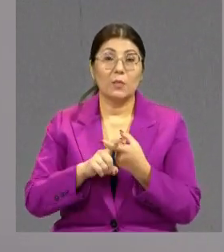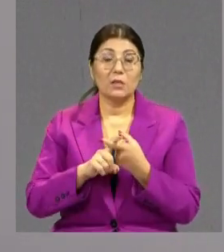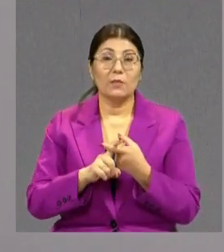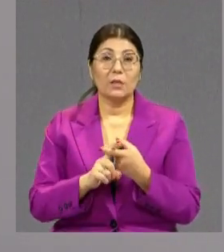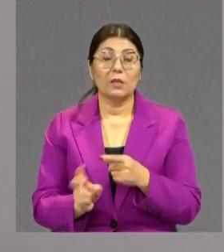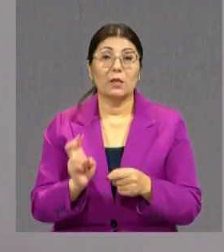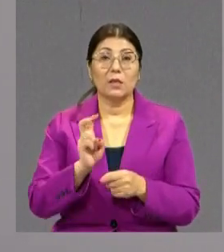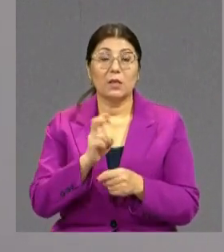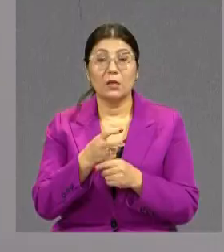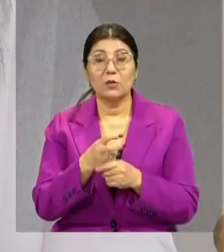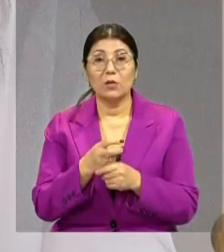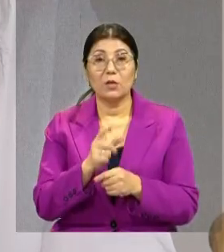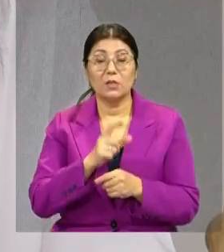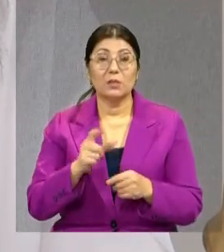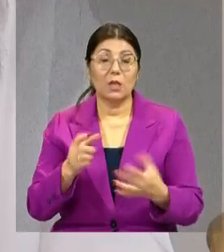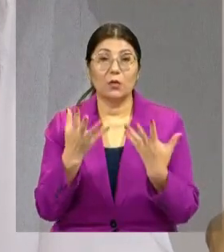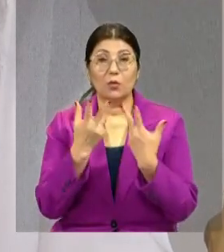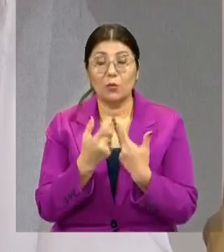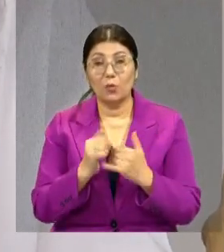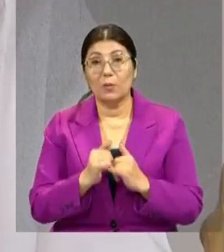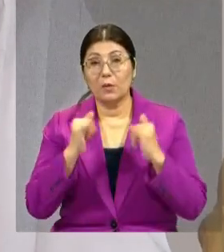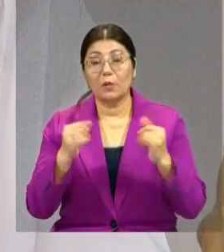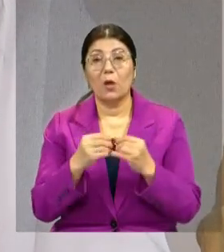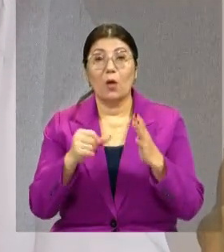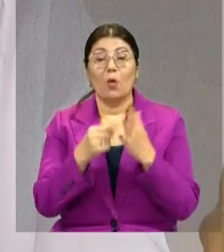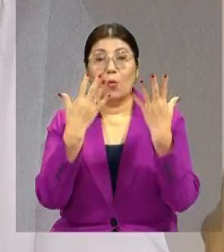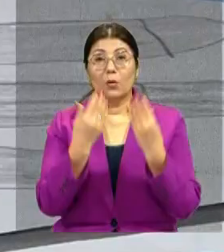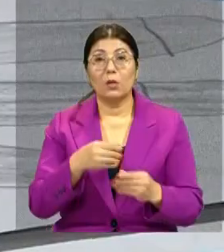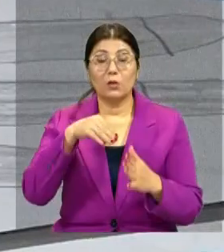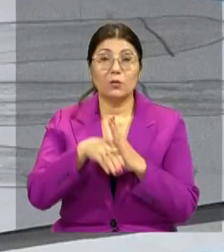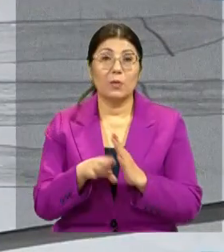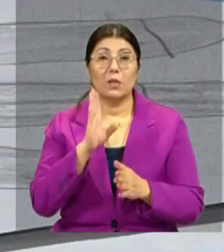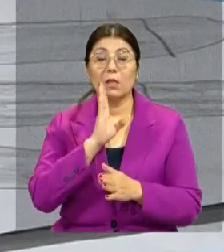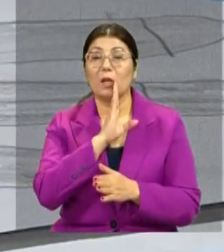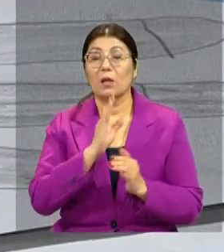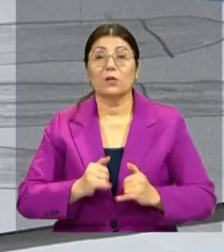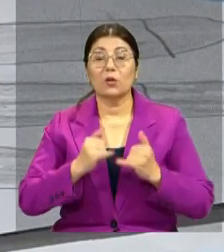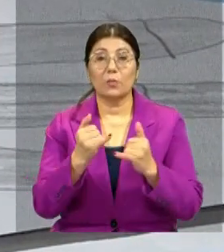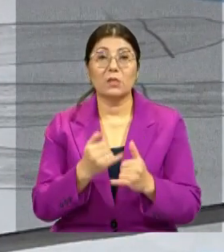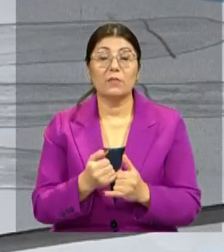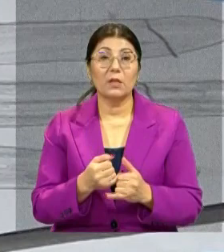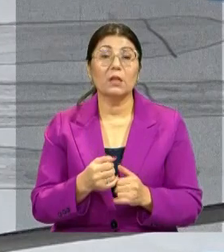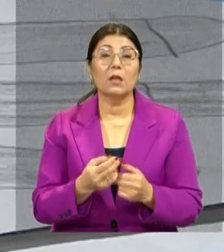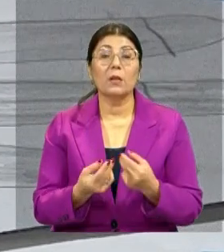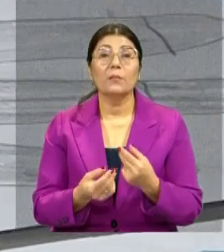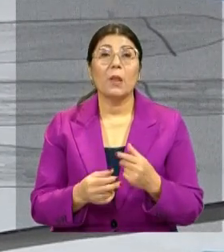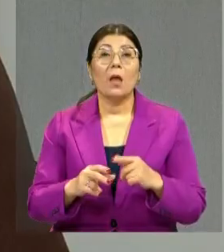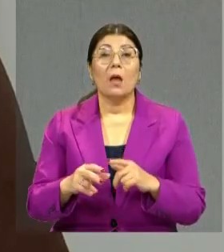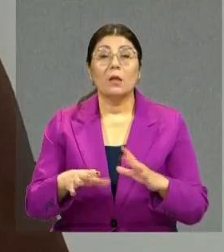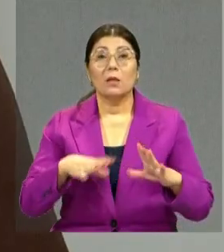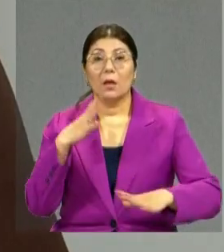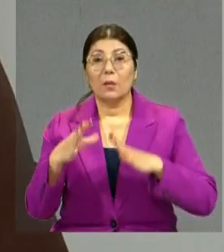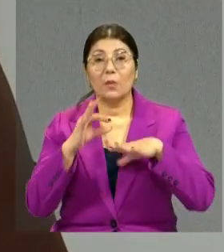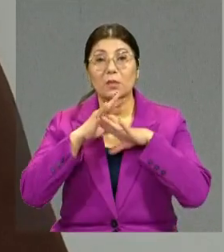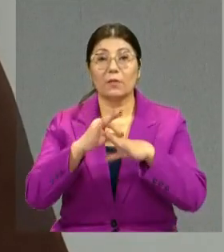түсетін қызмет алушылар саны көбейеді. Акцияға арналған 16 күн ішінде орталықты паналаған әйел азаматтар үшін психологиялық тренингтер ұйымдастырылады. Тағдыр тауқыметін